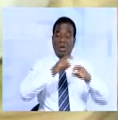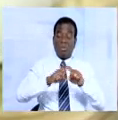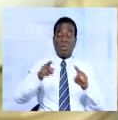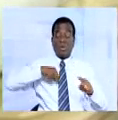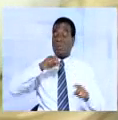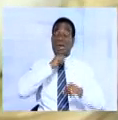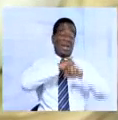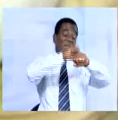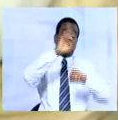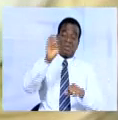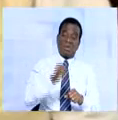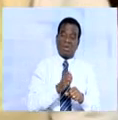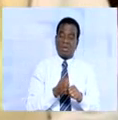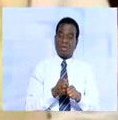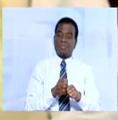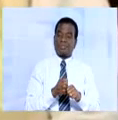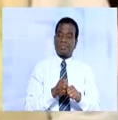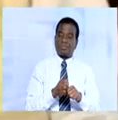la sécurité.